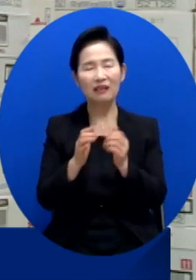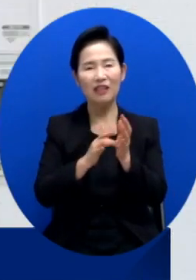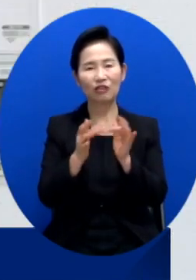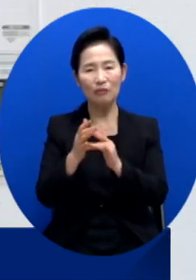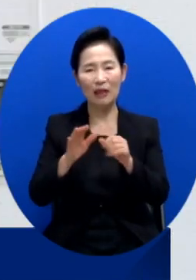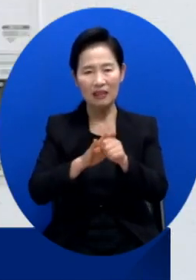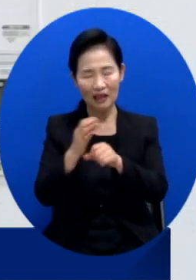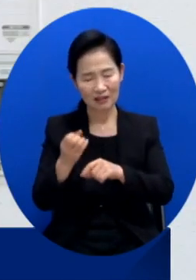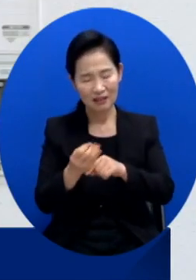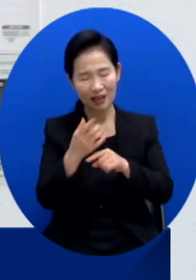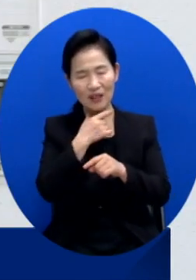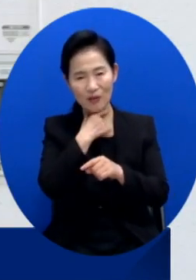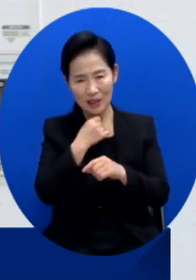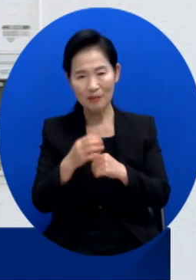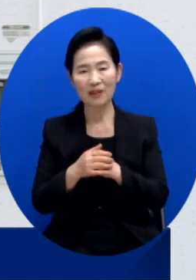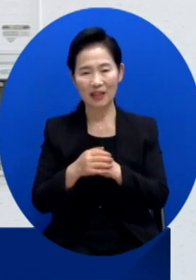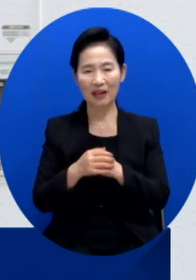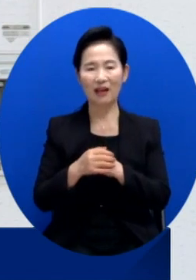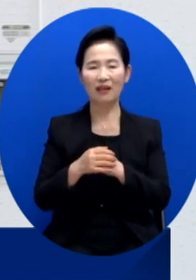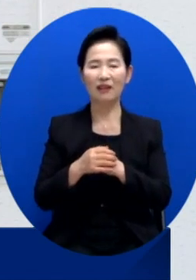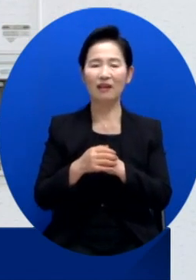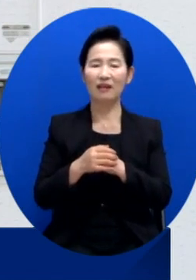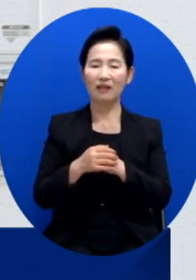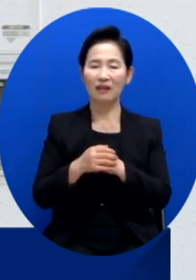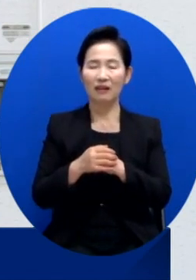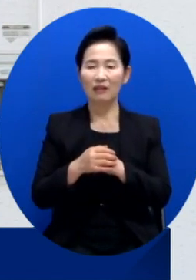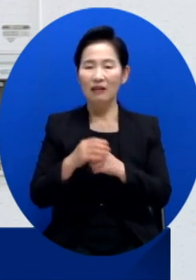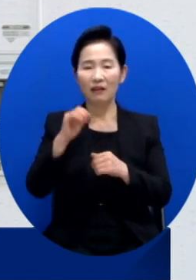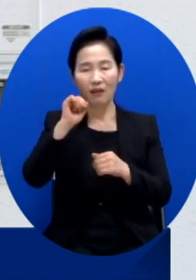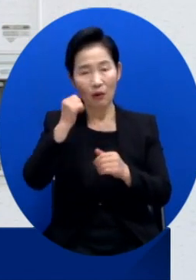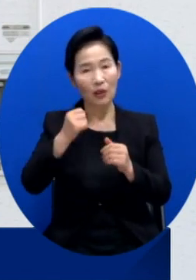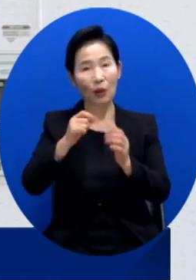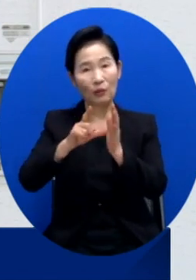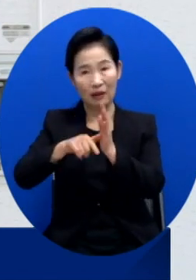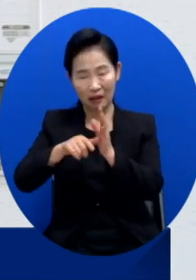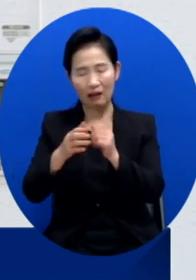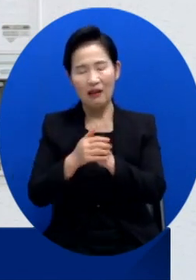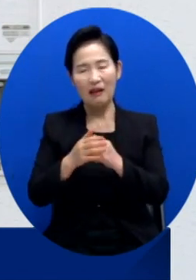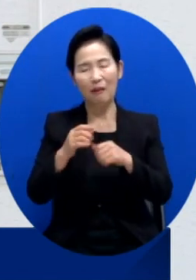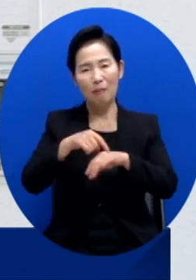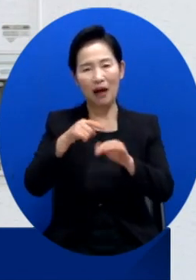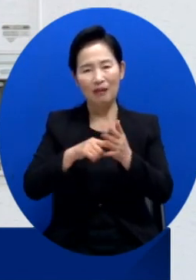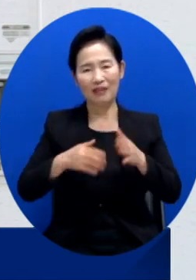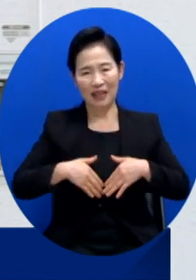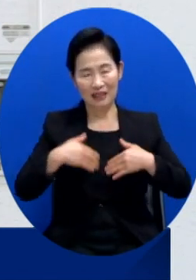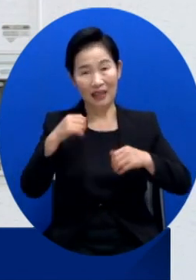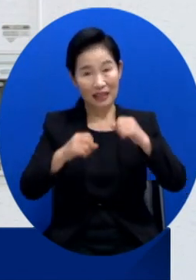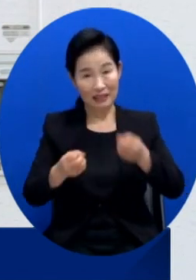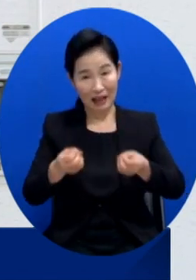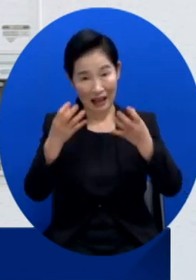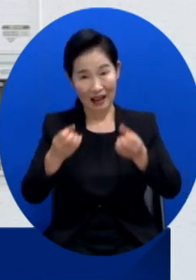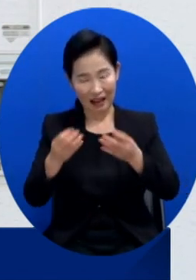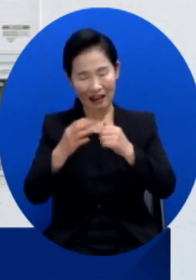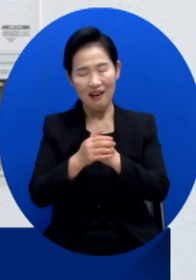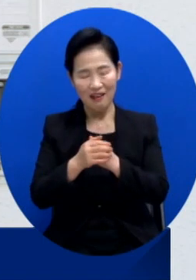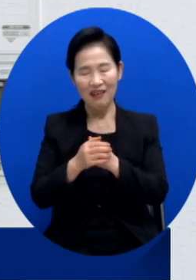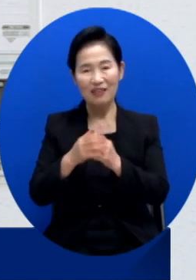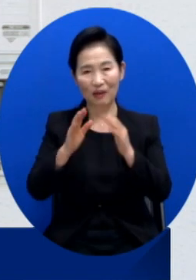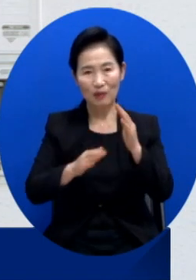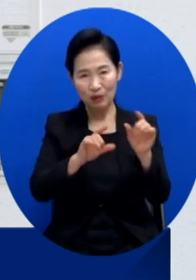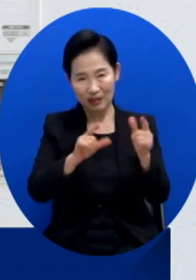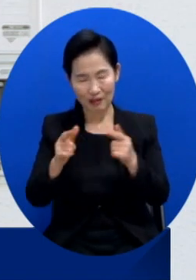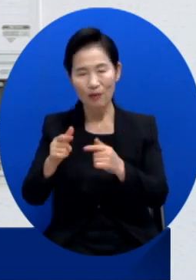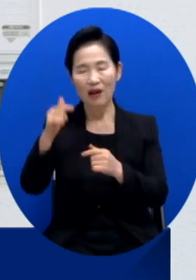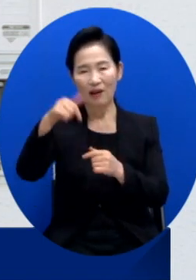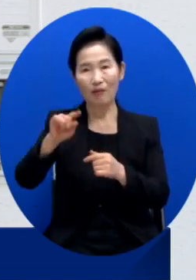합니다. 성전교회에서 이렇게 어려운 시기에 이렇게 마음 따뜻한 행사를 성도님들과 이제 권준호 목사님께서 준비해